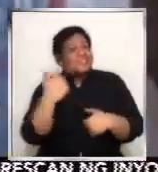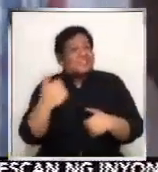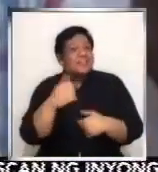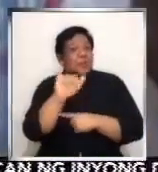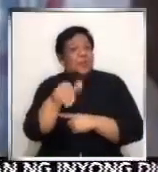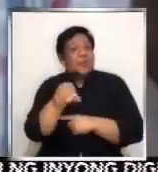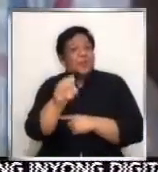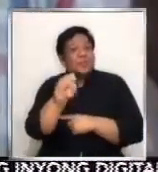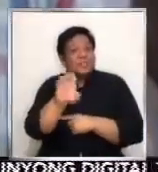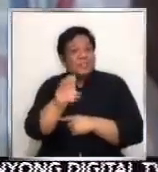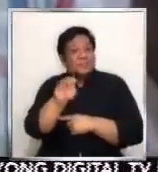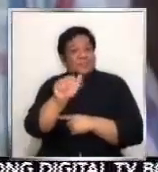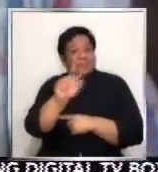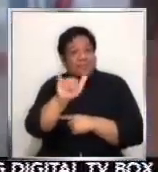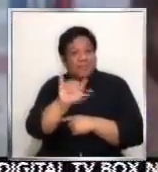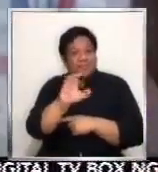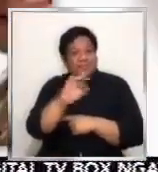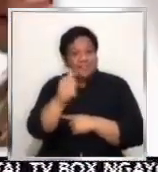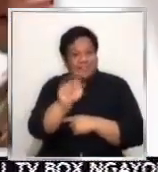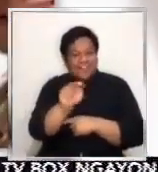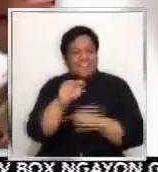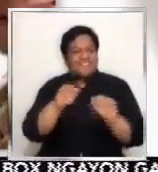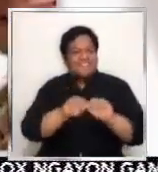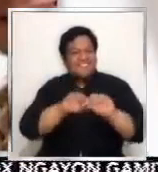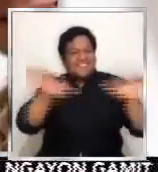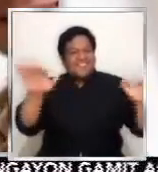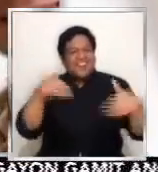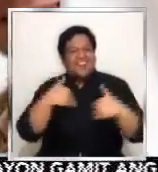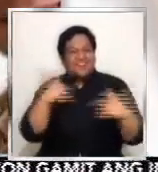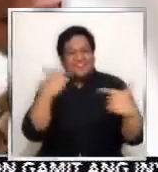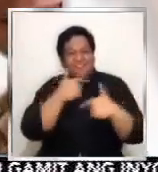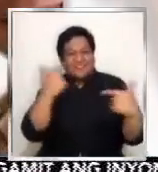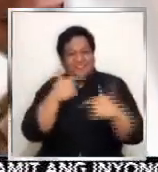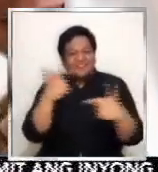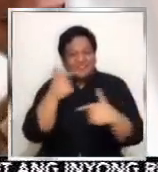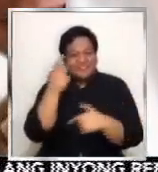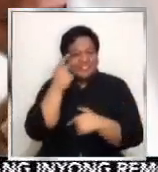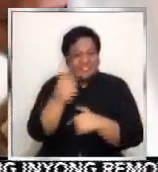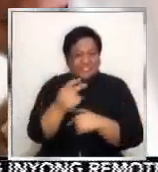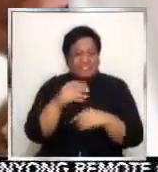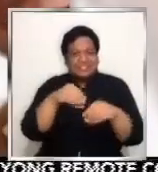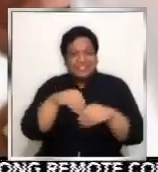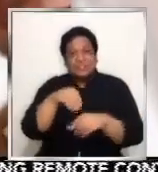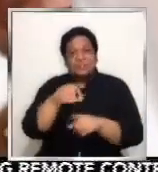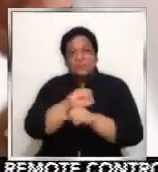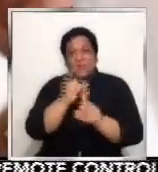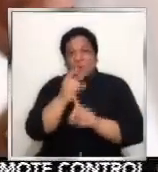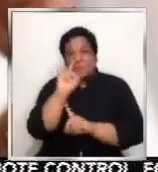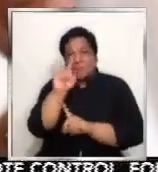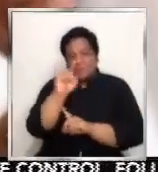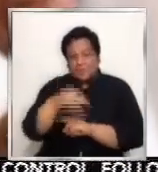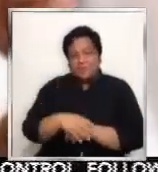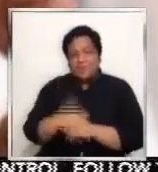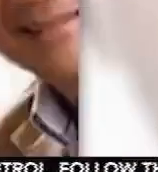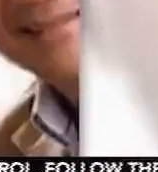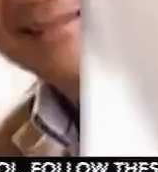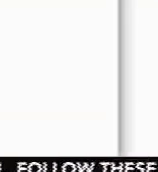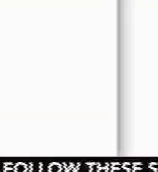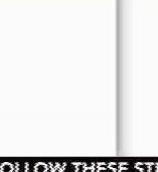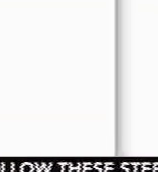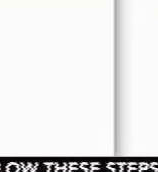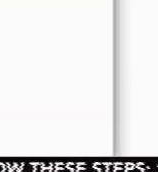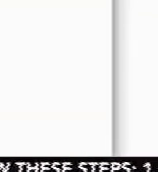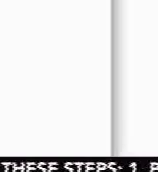na ng mga nakakatuwang memes sa social media. May sumisilip at tila nagbabadya ng kumanta